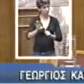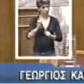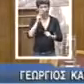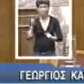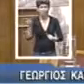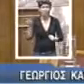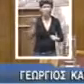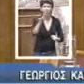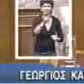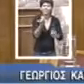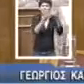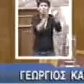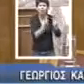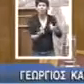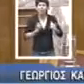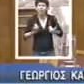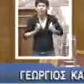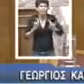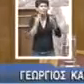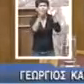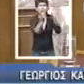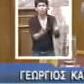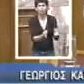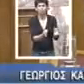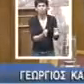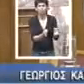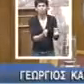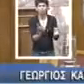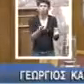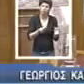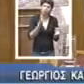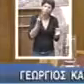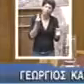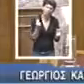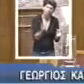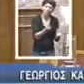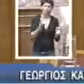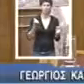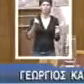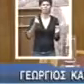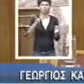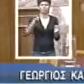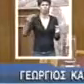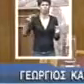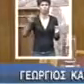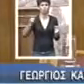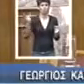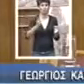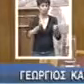Δείτε ποια είναι τα πρότυπα που έχει ένας νέος άνθρωπος. Και στο πιο ευγενές σημείο της κοινωνίας, ή στον